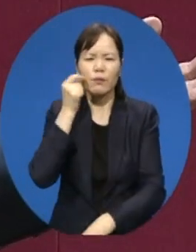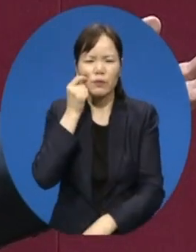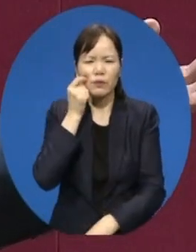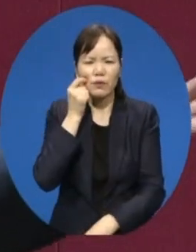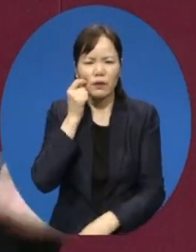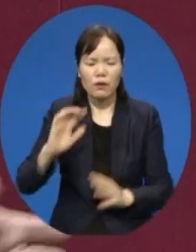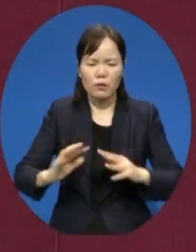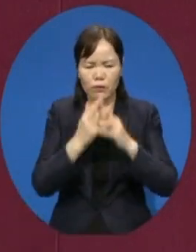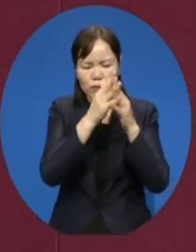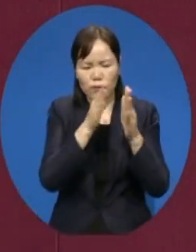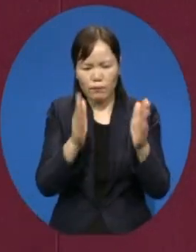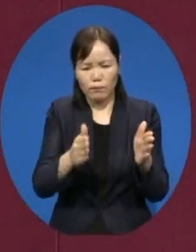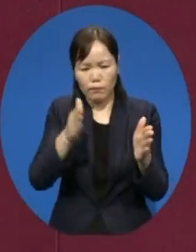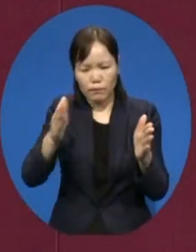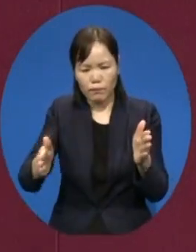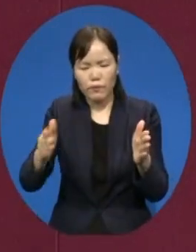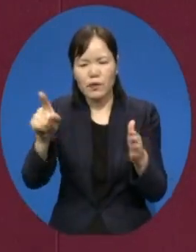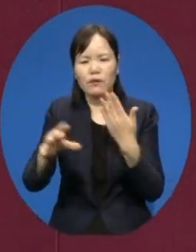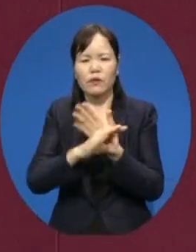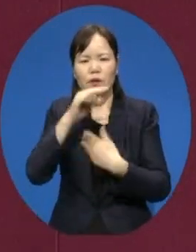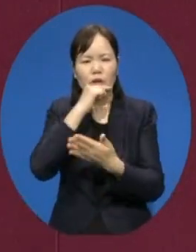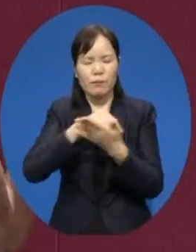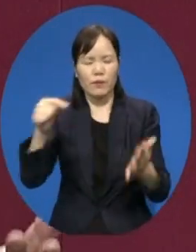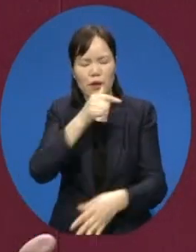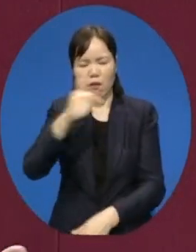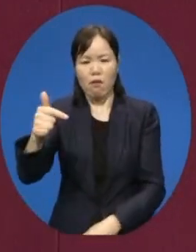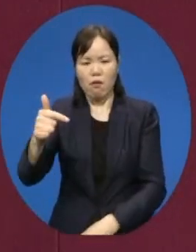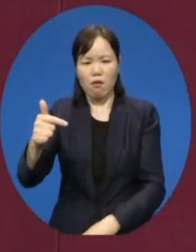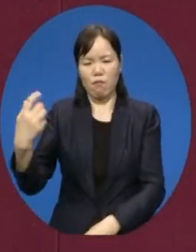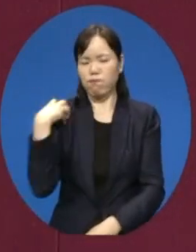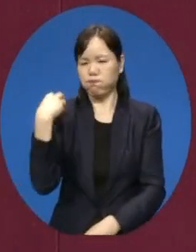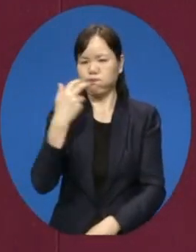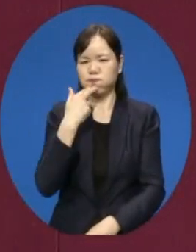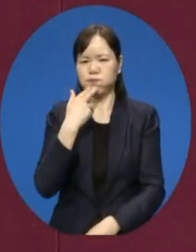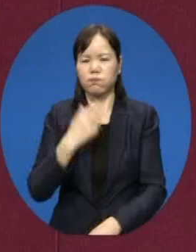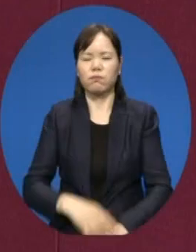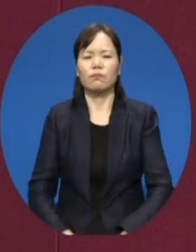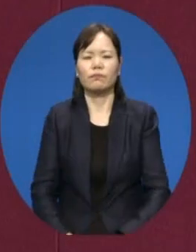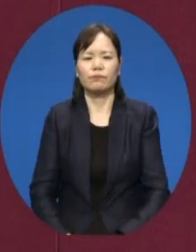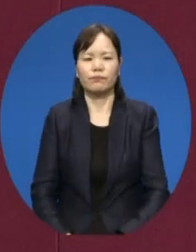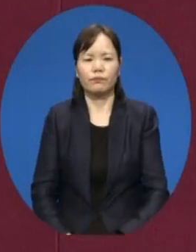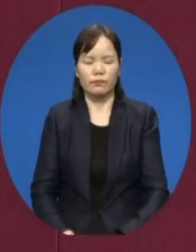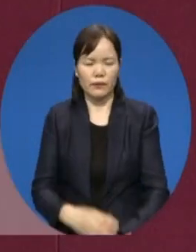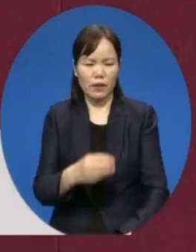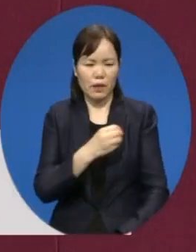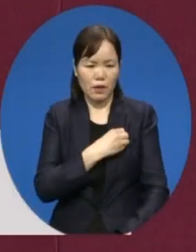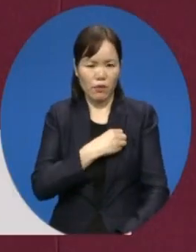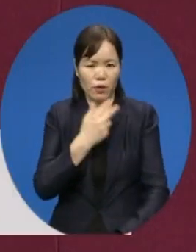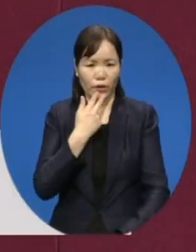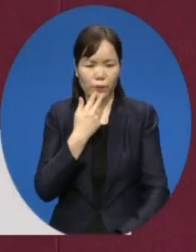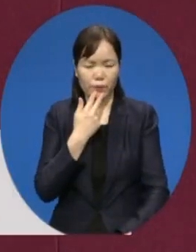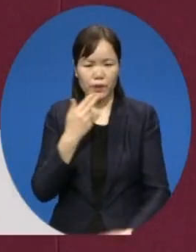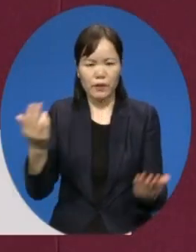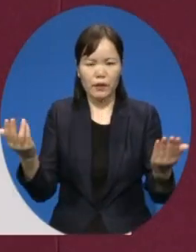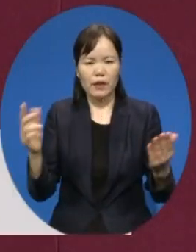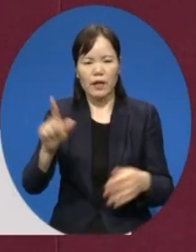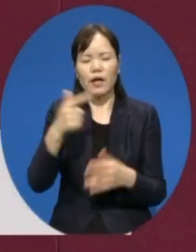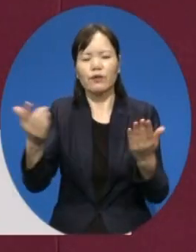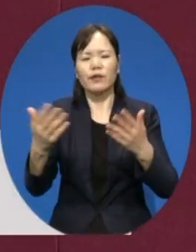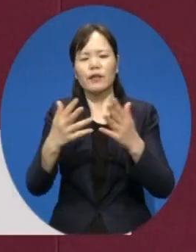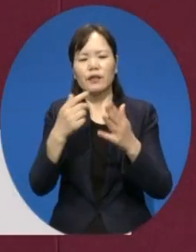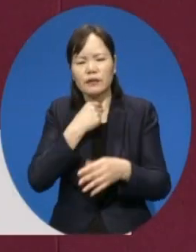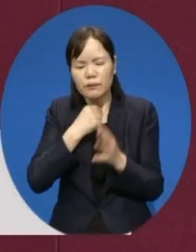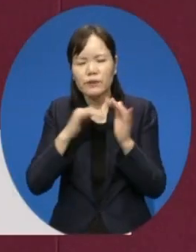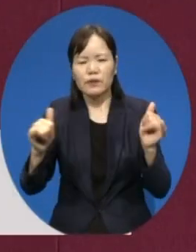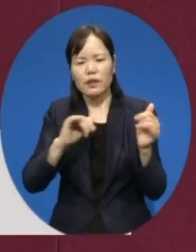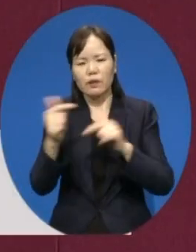지연됩니다. 막대한 손해가 발생해도 아무 책임지지 않습니다. 비노조원 조합원들 그 일용직들이 일하고 싶어도 일